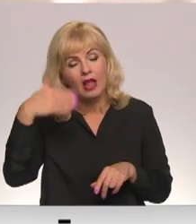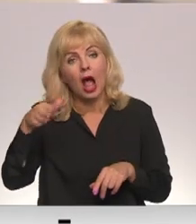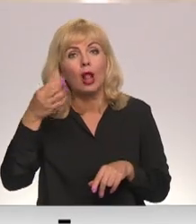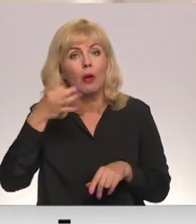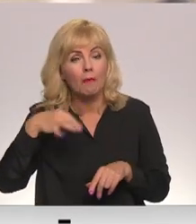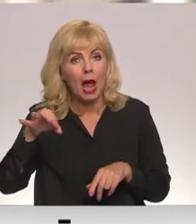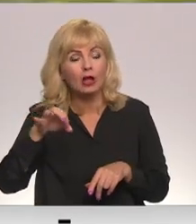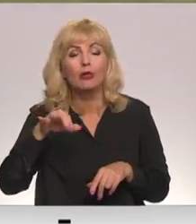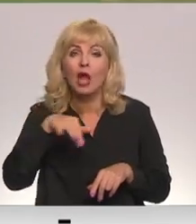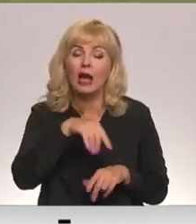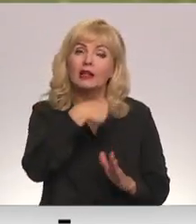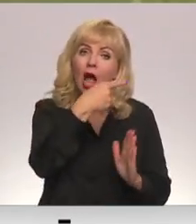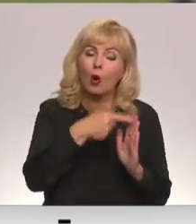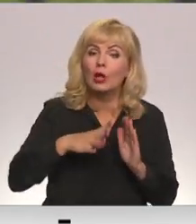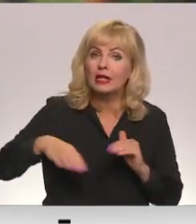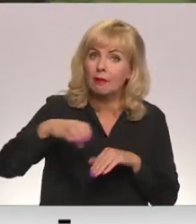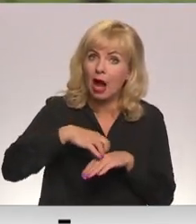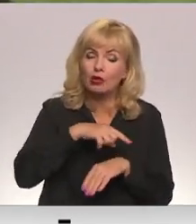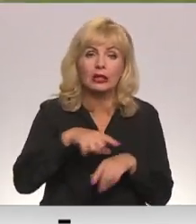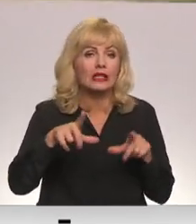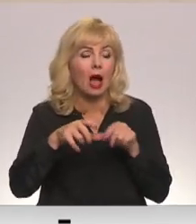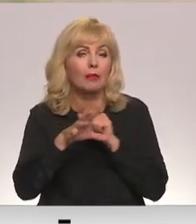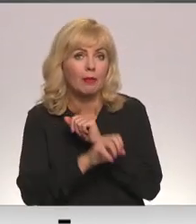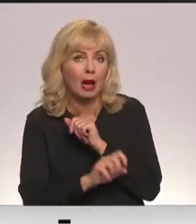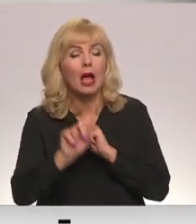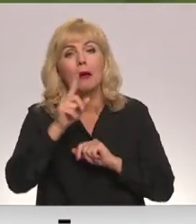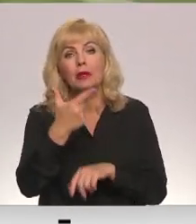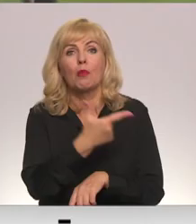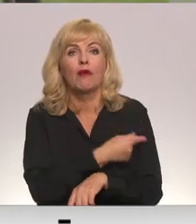jājautā ģimenes ārstam. Līdz aprīļa beigām vakcīnas pirmo devu